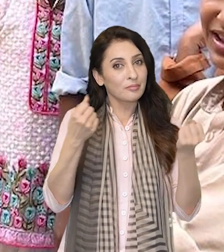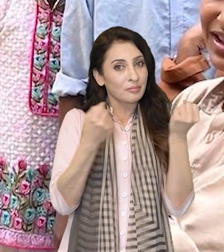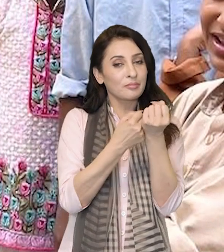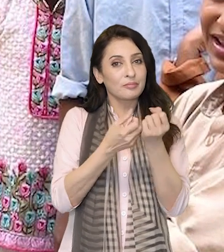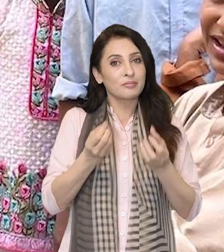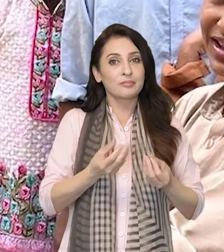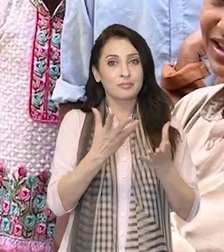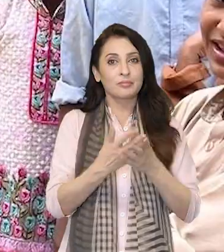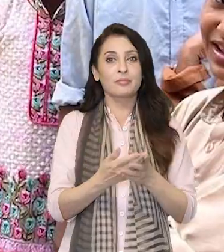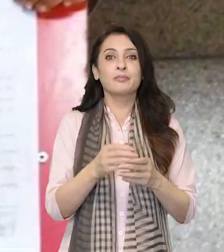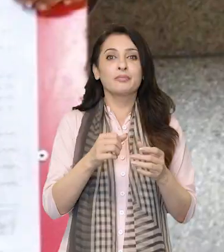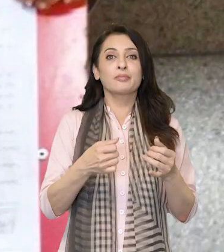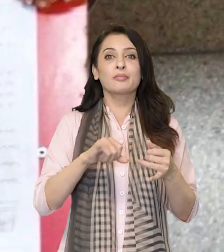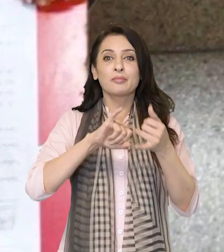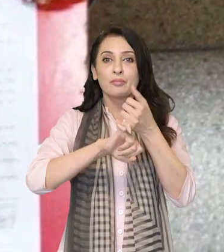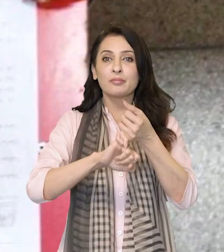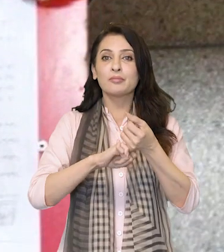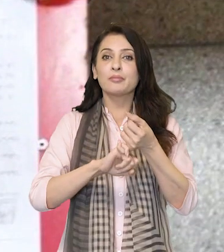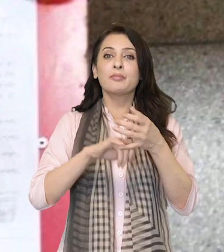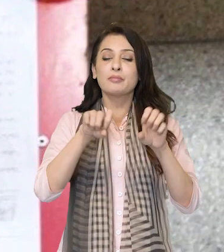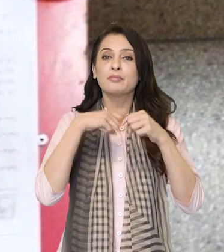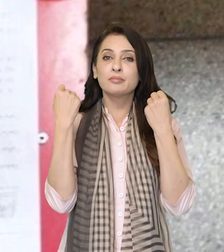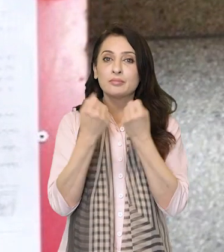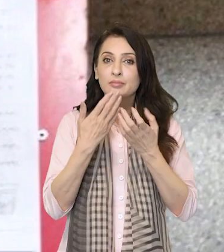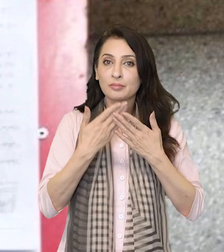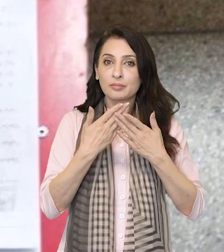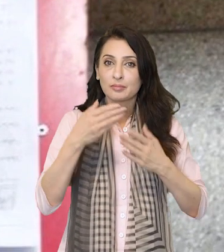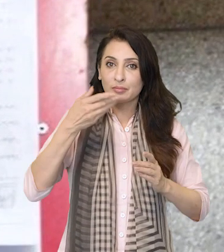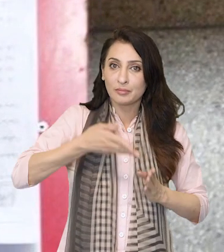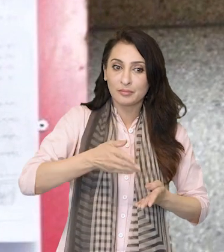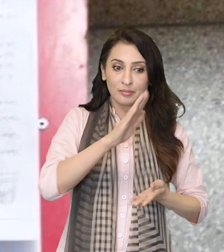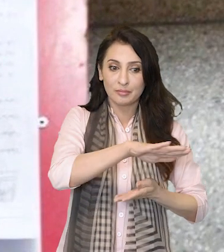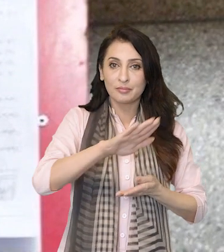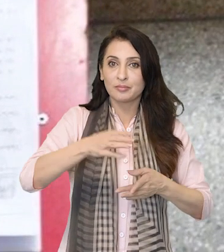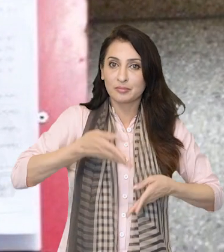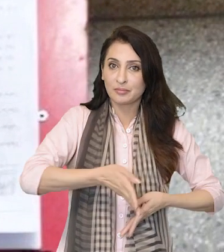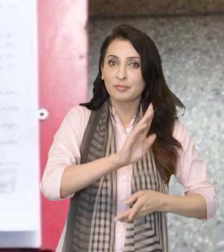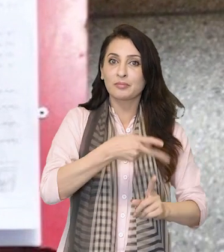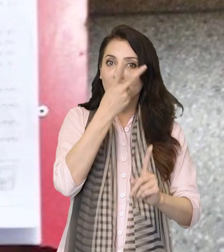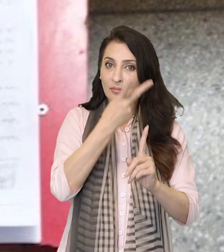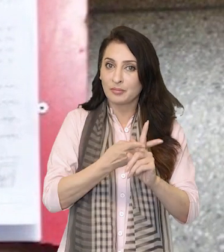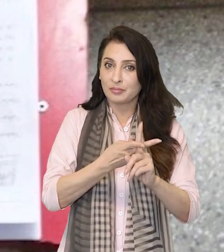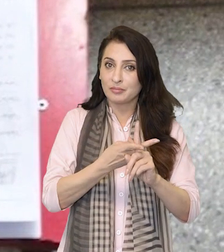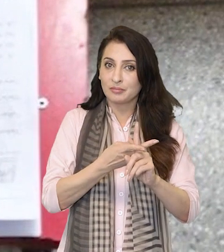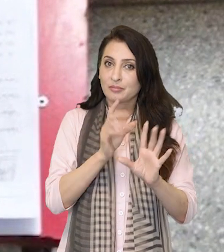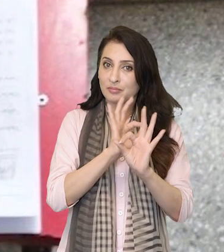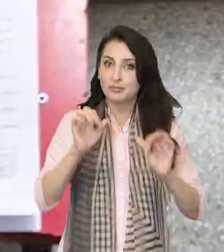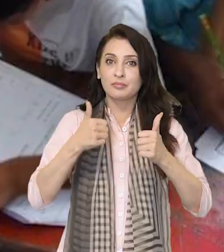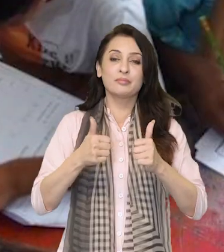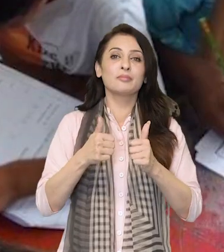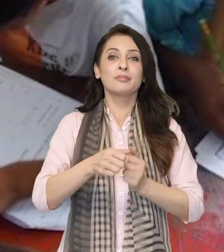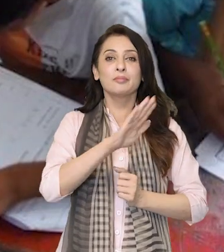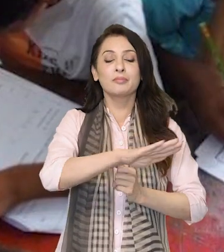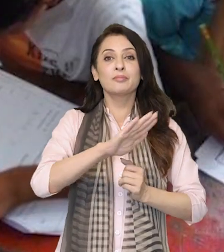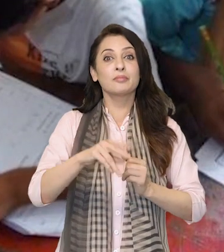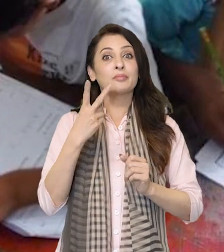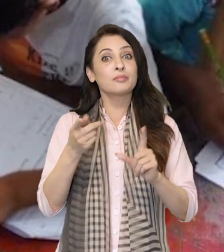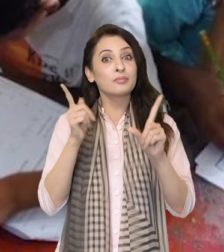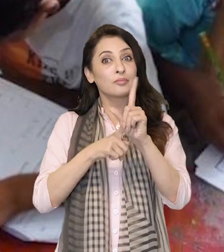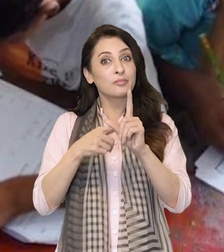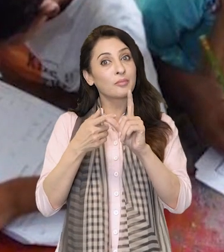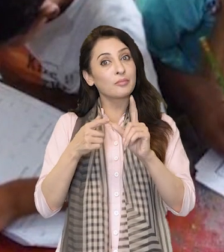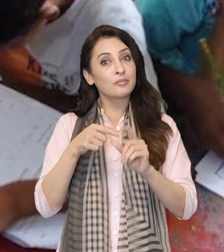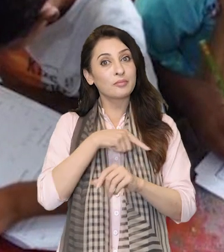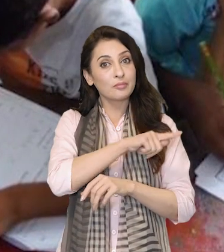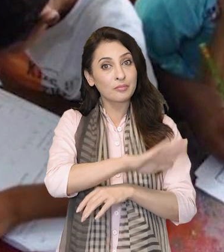हमने पर्सनली वर्दा और मैंने उनके लिए एक स्कूल उनके घर के करीब देखा और उनको स्कूल में दाखिल करवाया, और